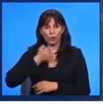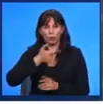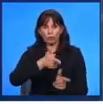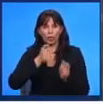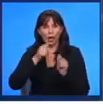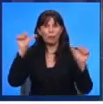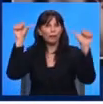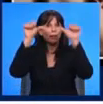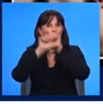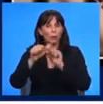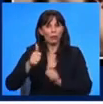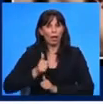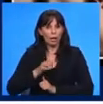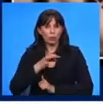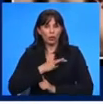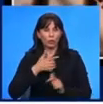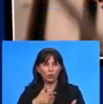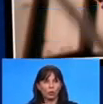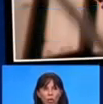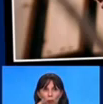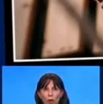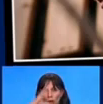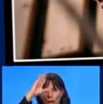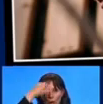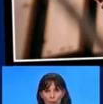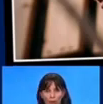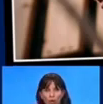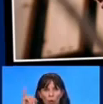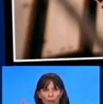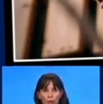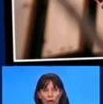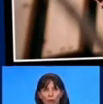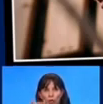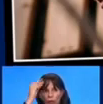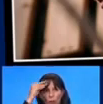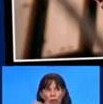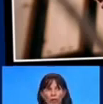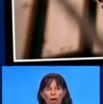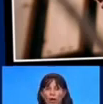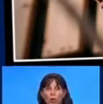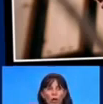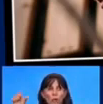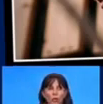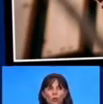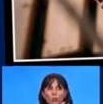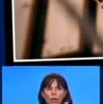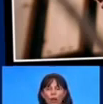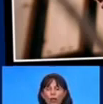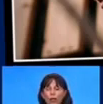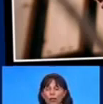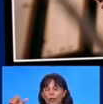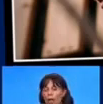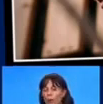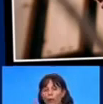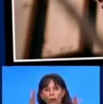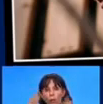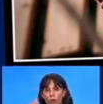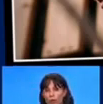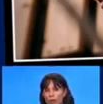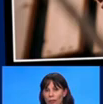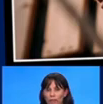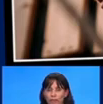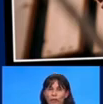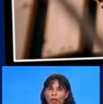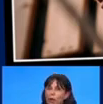הלוי, בין השאר. בני יותם, זכרו לברכה, נורה בשוגג, ונהרג עקב טעות איומה של הצבא. משפחתי